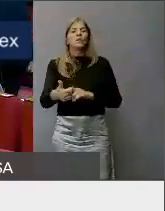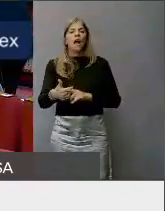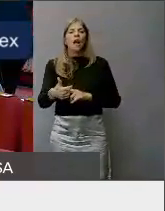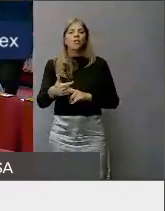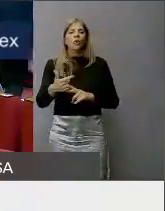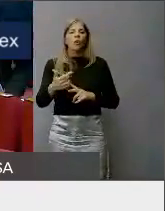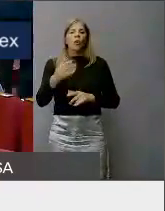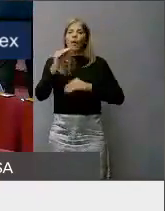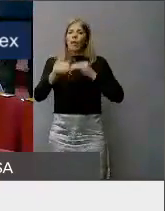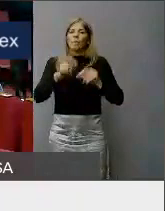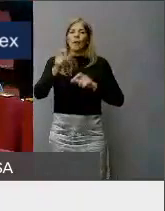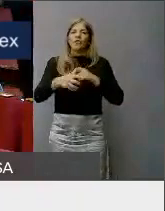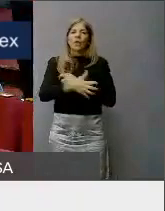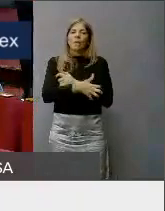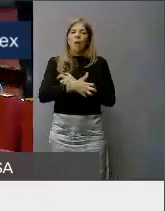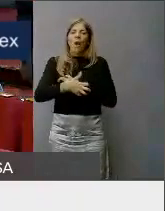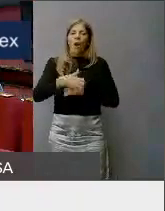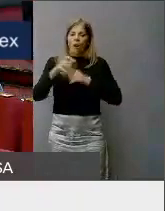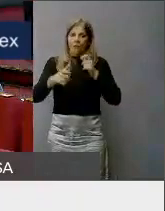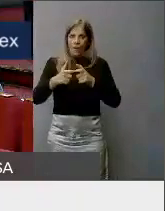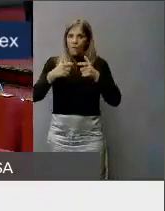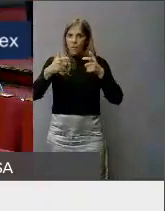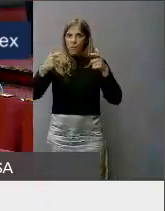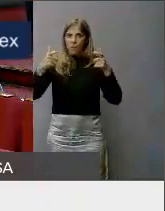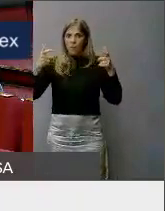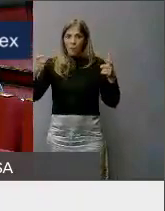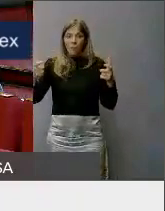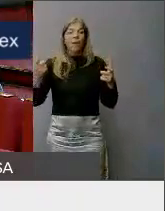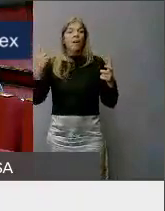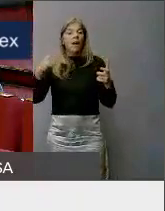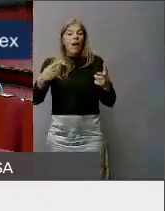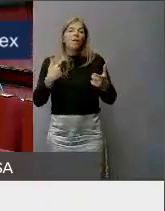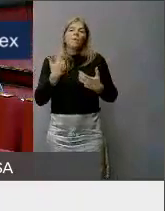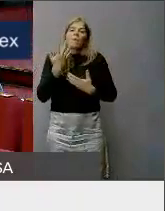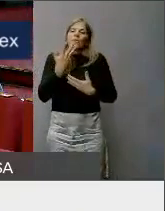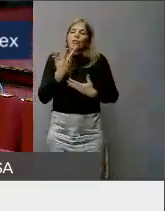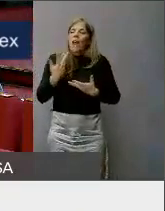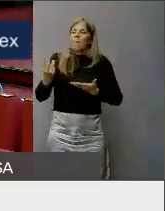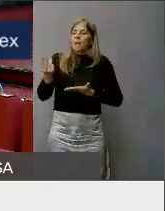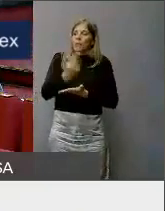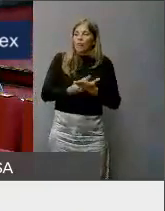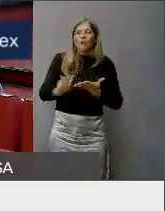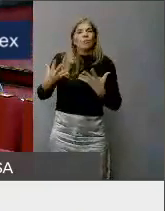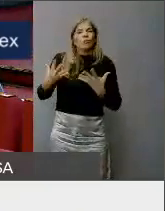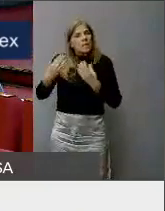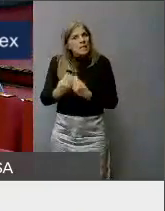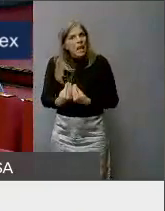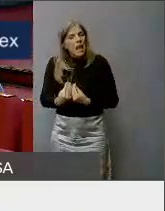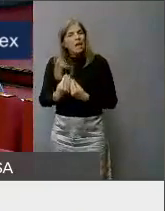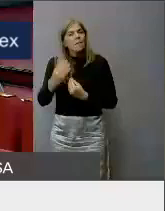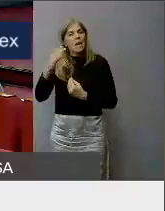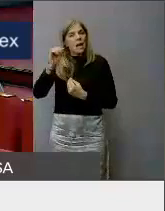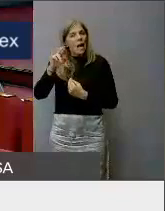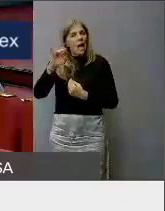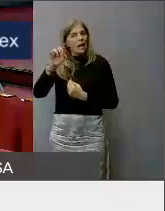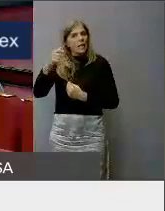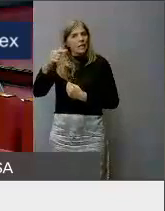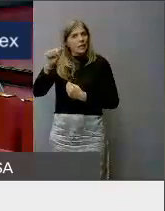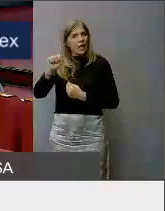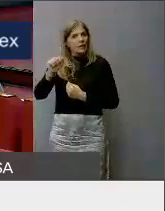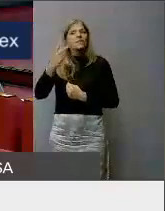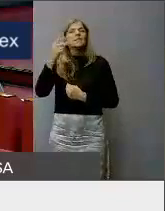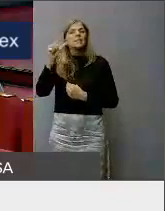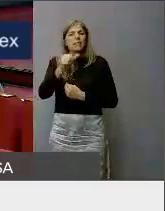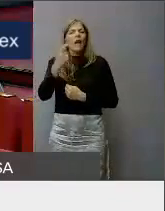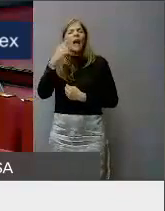interesserebbe in collaborazione in coprogettazione con caritas capire qual è la configurazione di queste